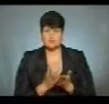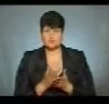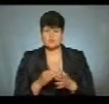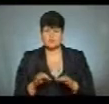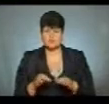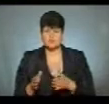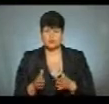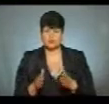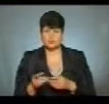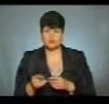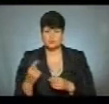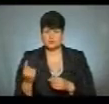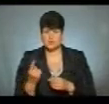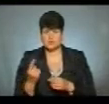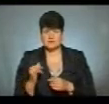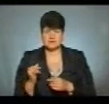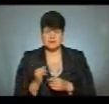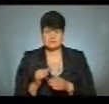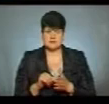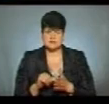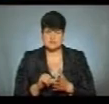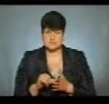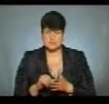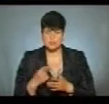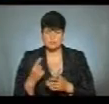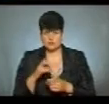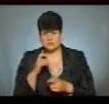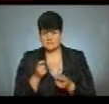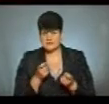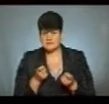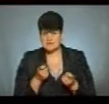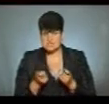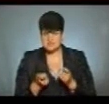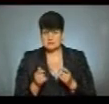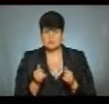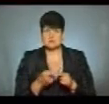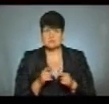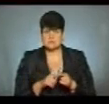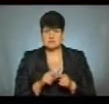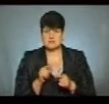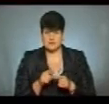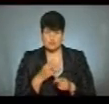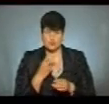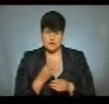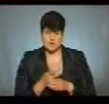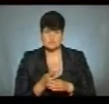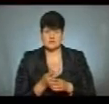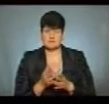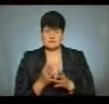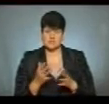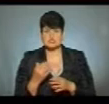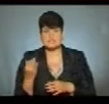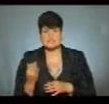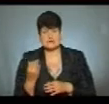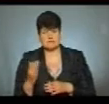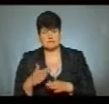доріг Тернопільської області, і представники обласної державної адміністрації. Тобто це показує так більш і